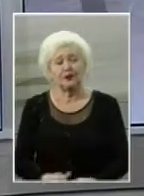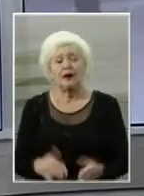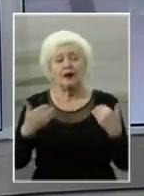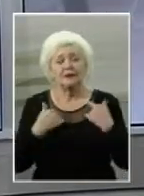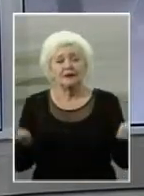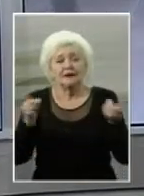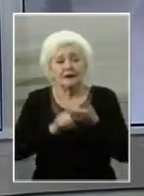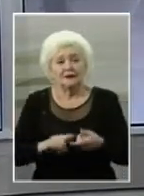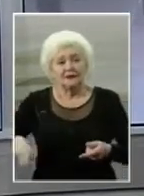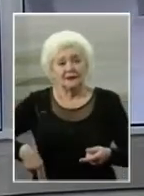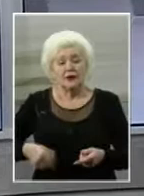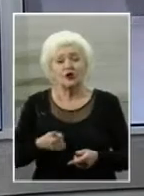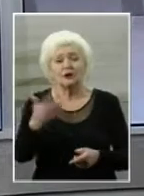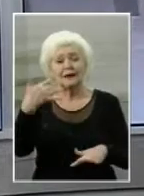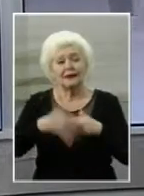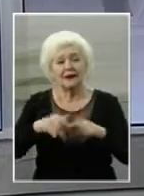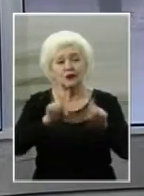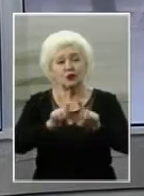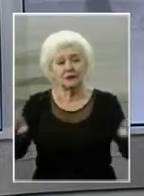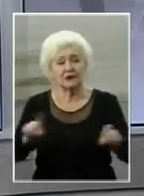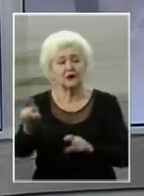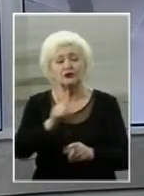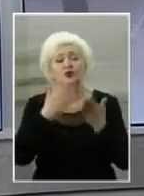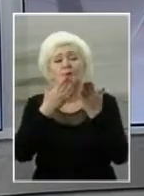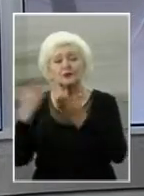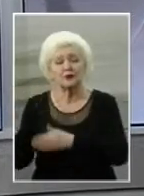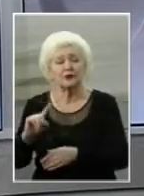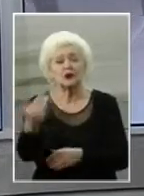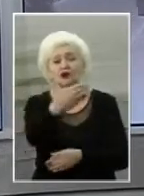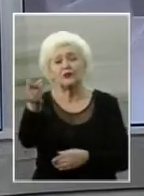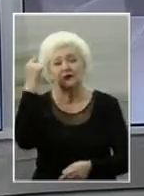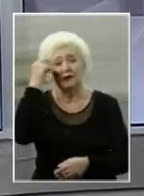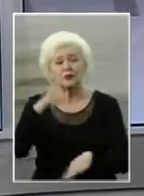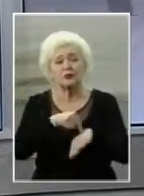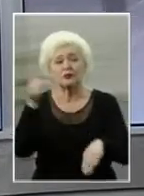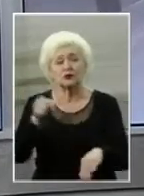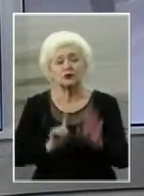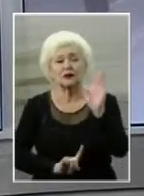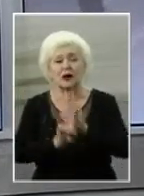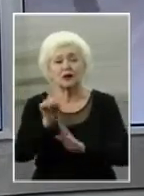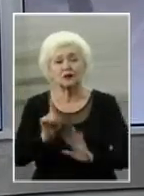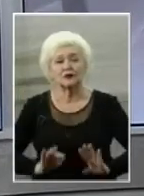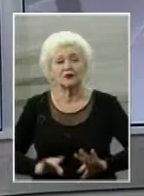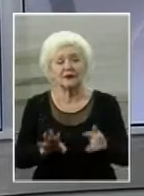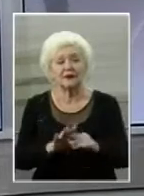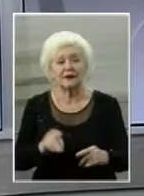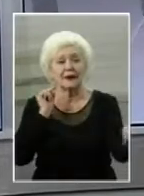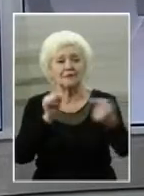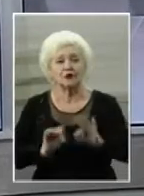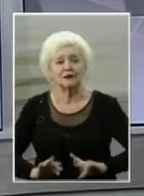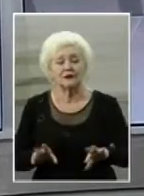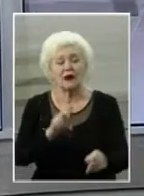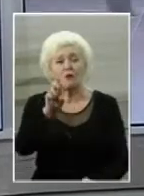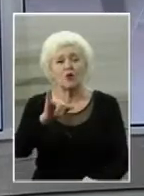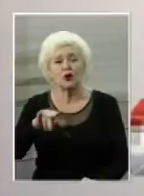Ми зв'язалися з директорами кількох херсонських шкіл, щоб запитати, що вони думають стосовно розпочатих заходів з протидії